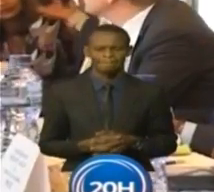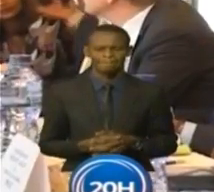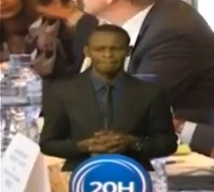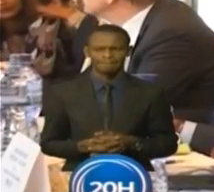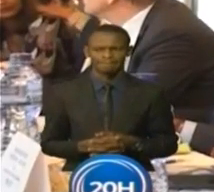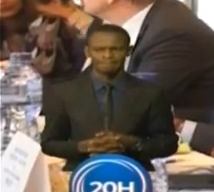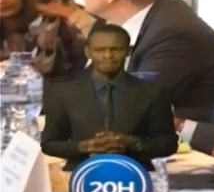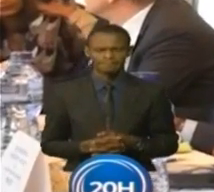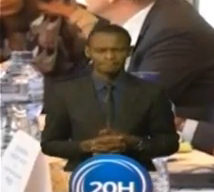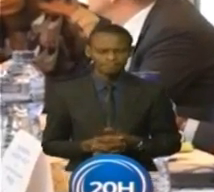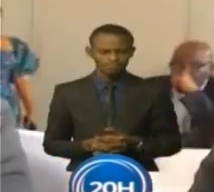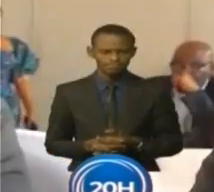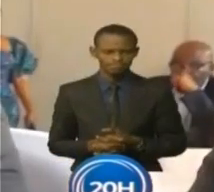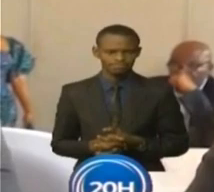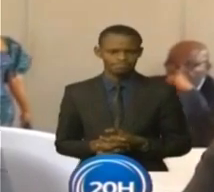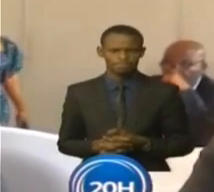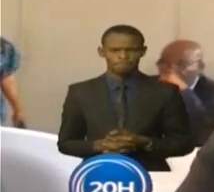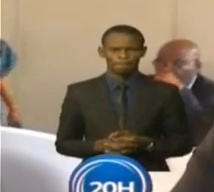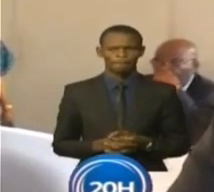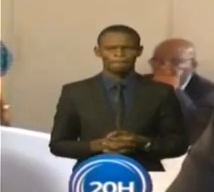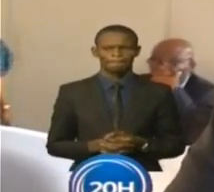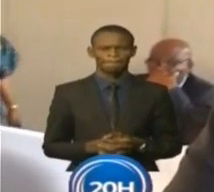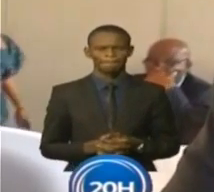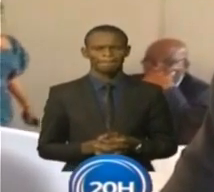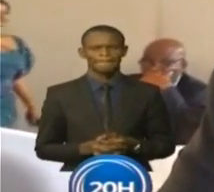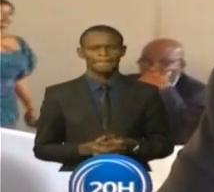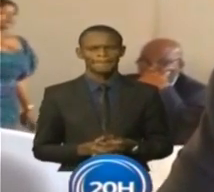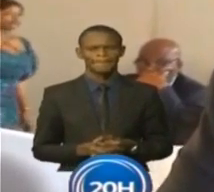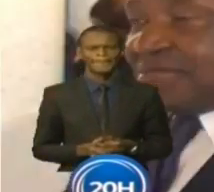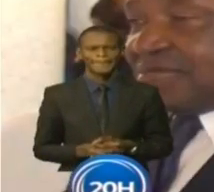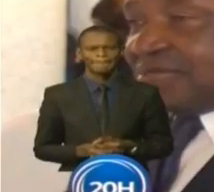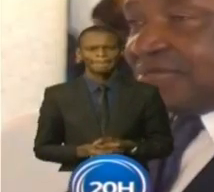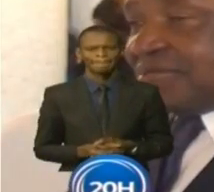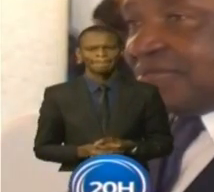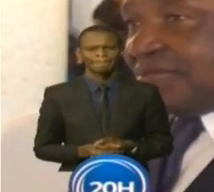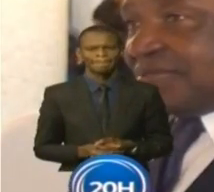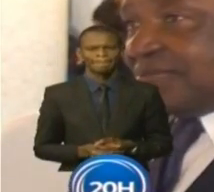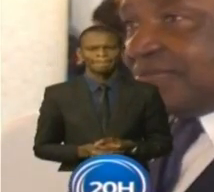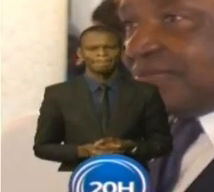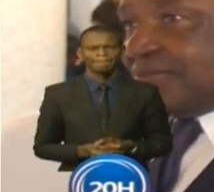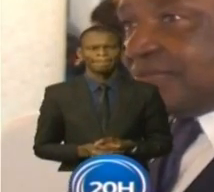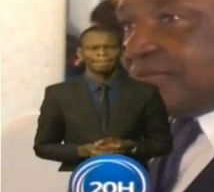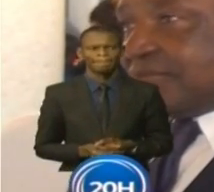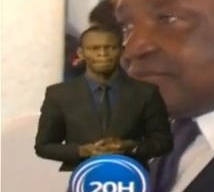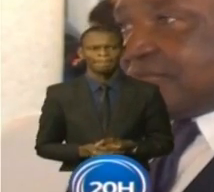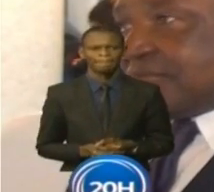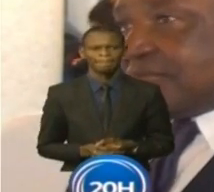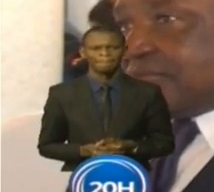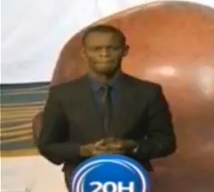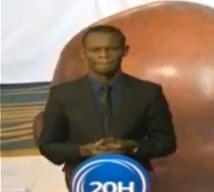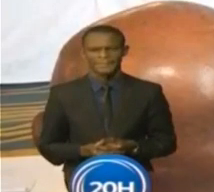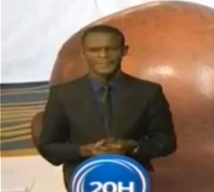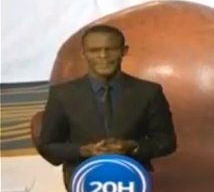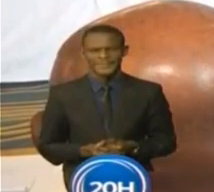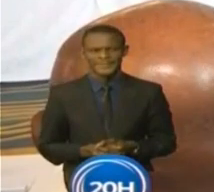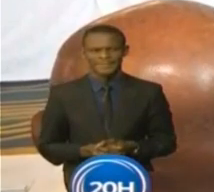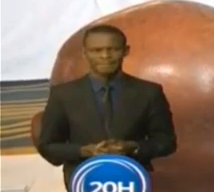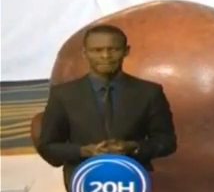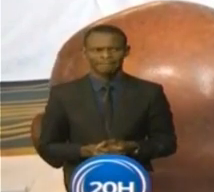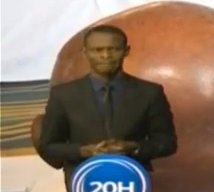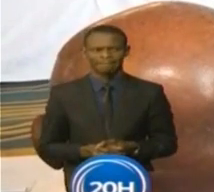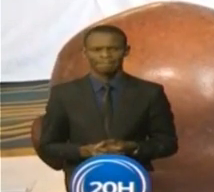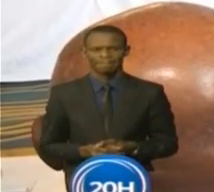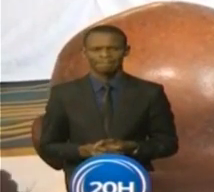exhaustif, connaissent un rythme soutenu de modernisation. Dans la transparence budgétaire, la RDC est en haut de l'échelle avec